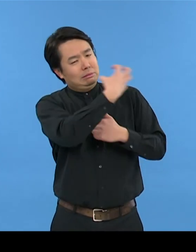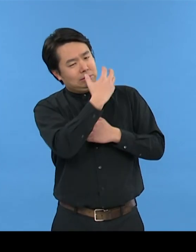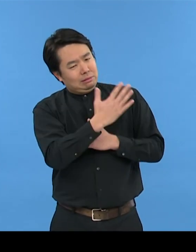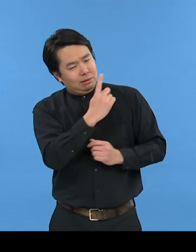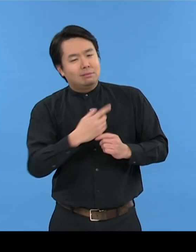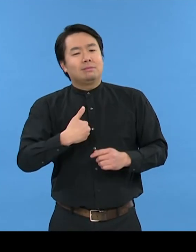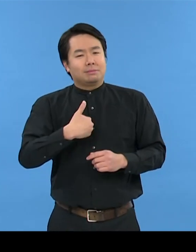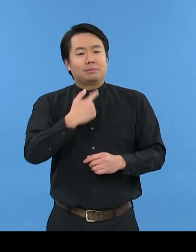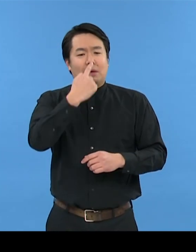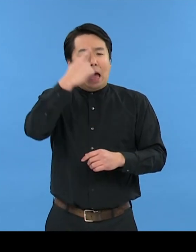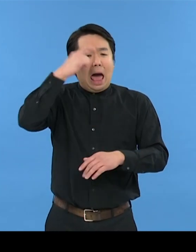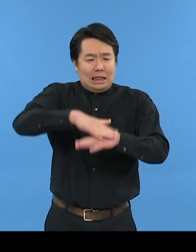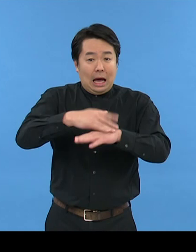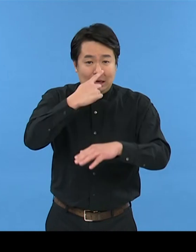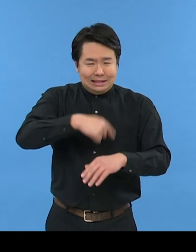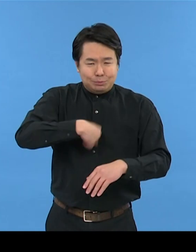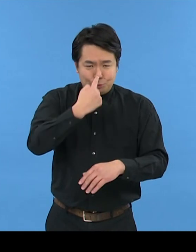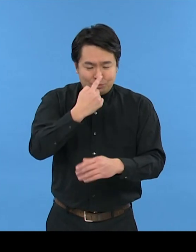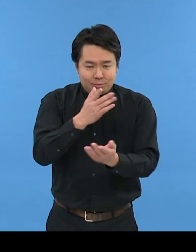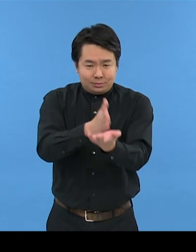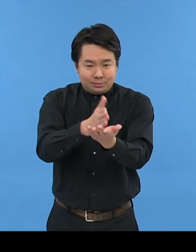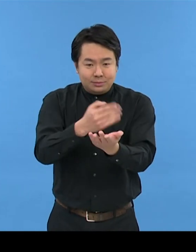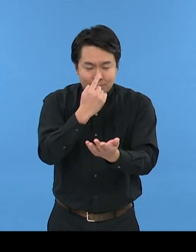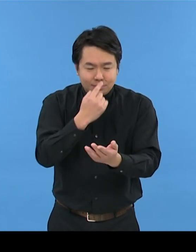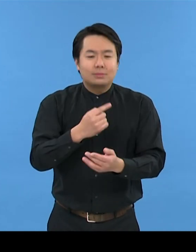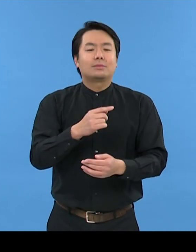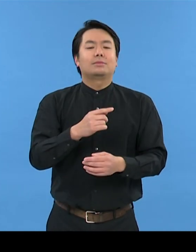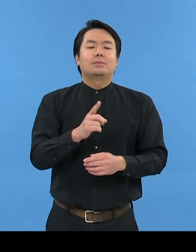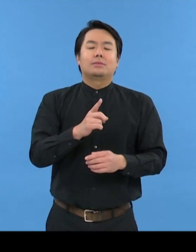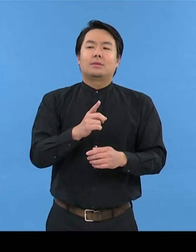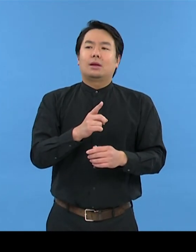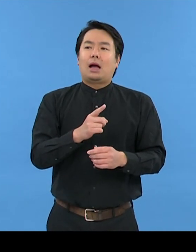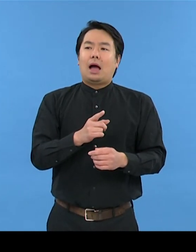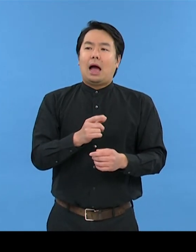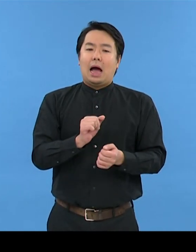多分これ試験ですよ私の考えしか過ぎないですけども